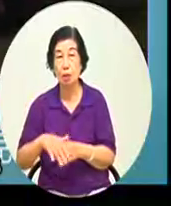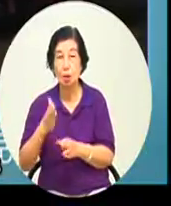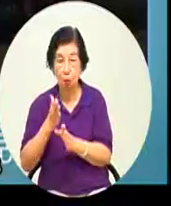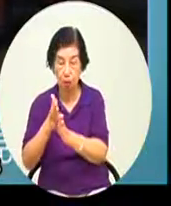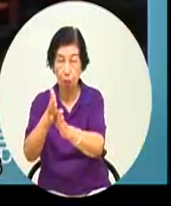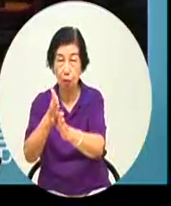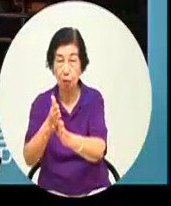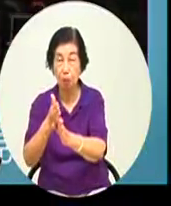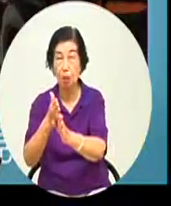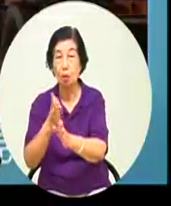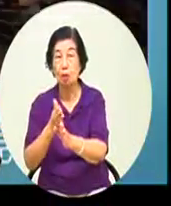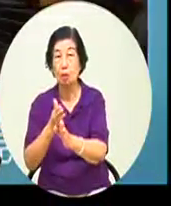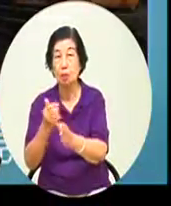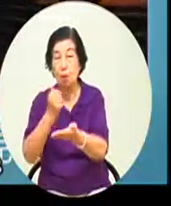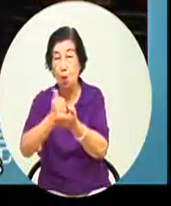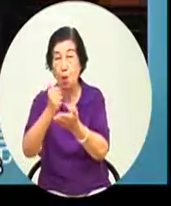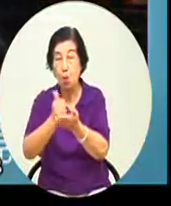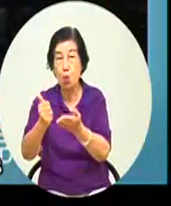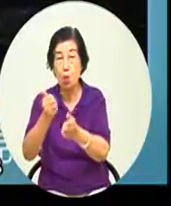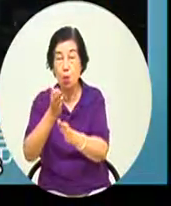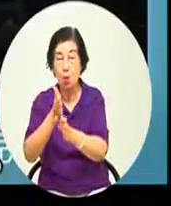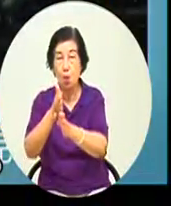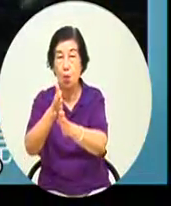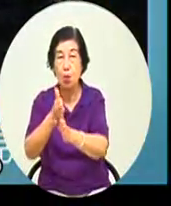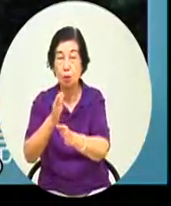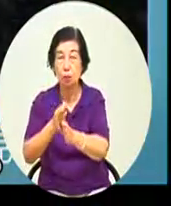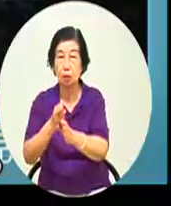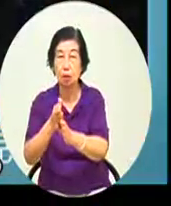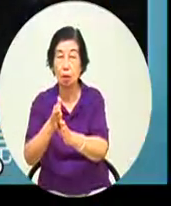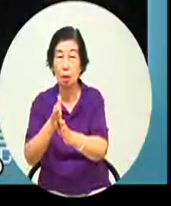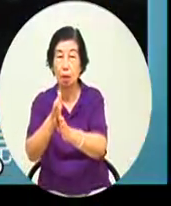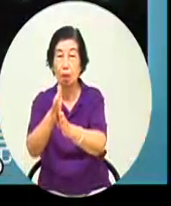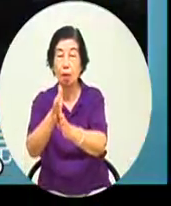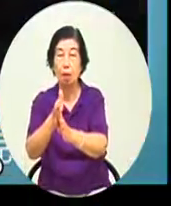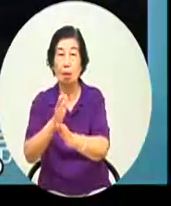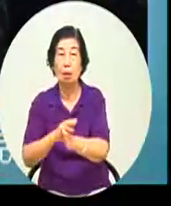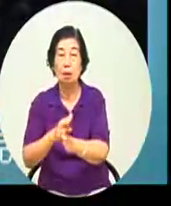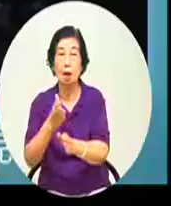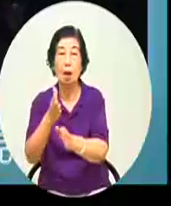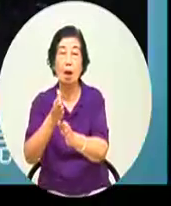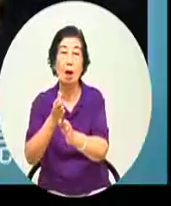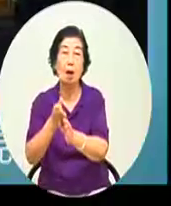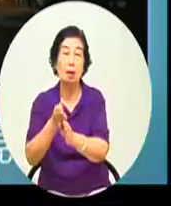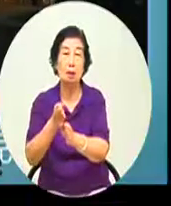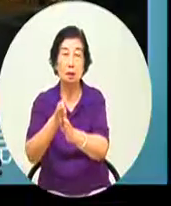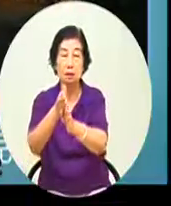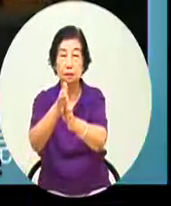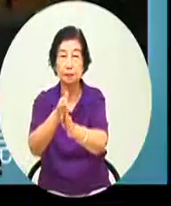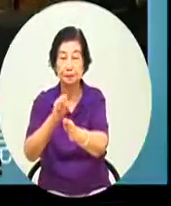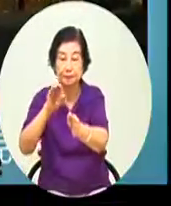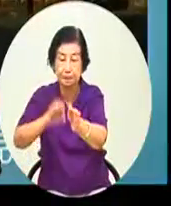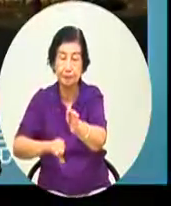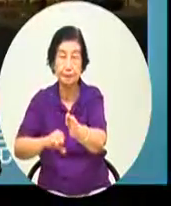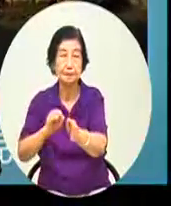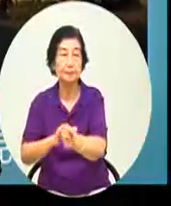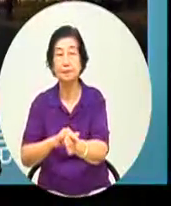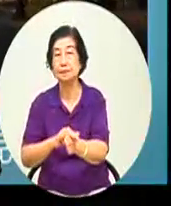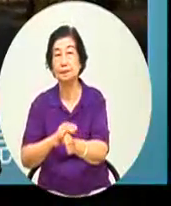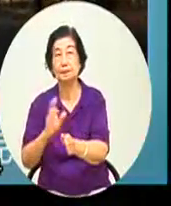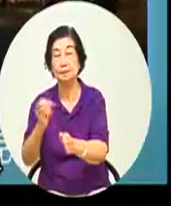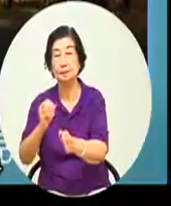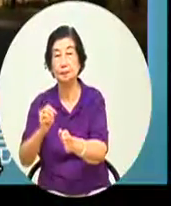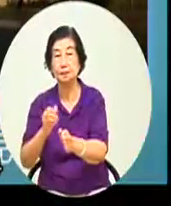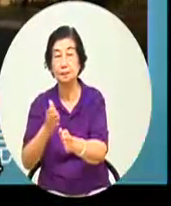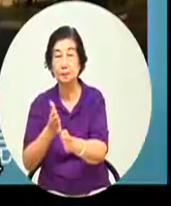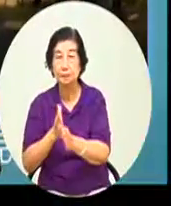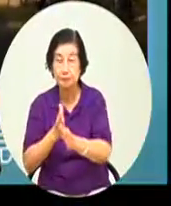这货柜车是有滴叮当的吗？伊无滴叮当的，伊是把遐当作停车场的，伊是停伫遐的，他是停在